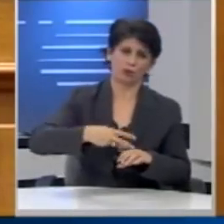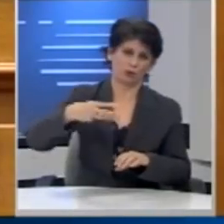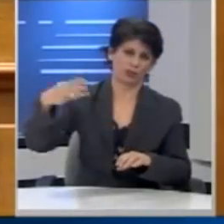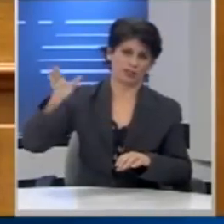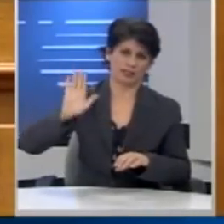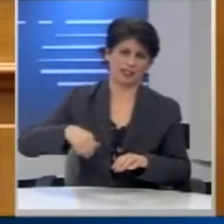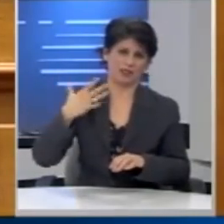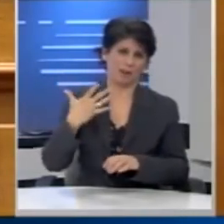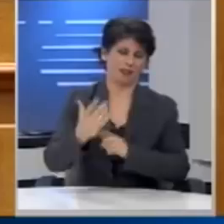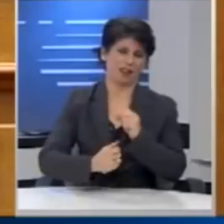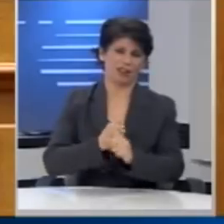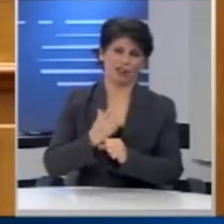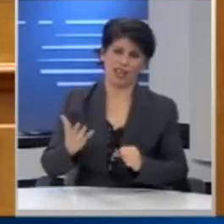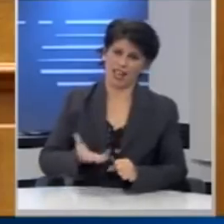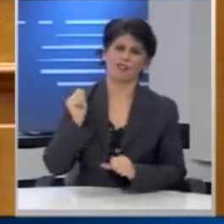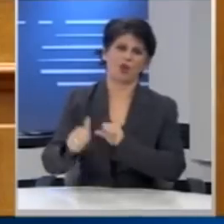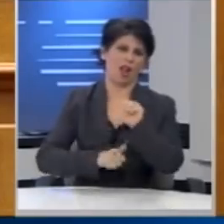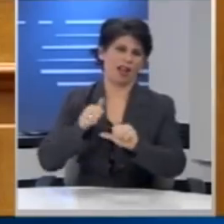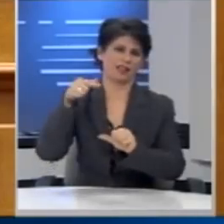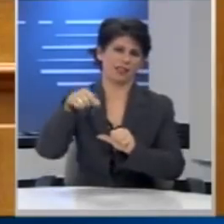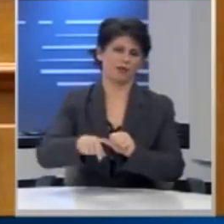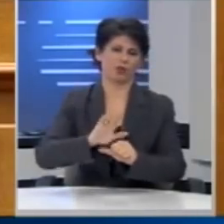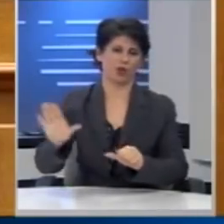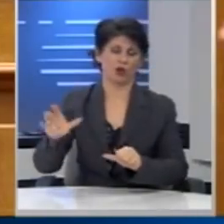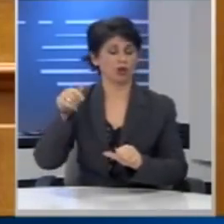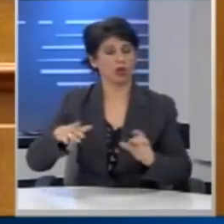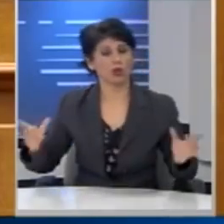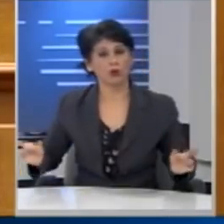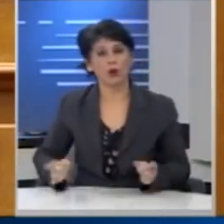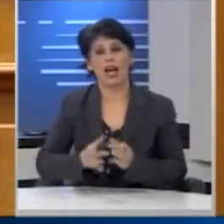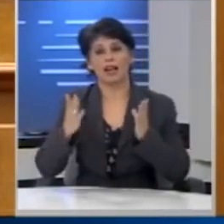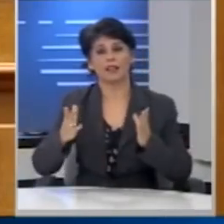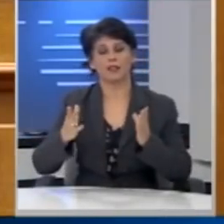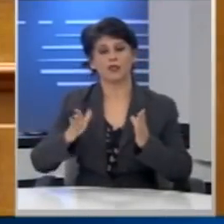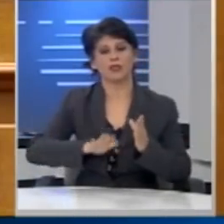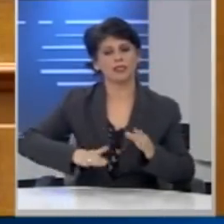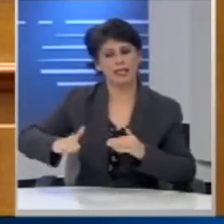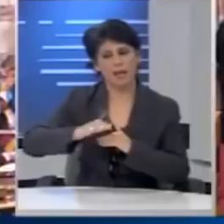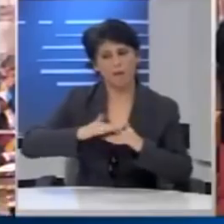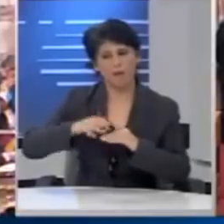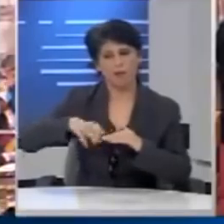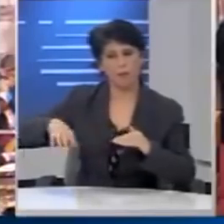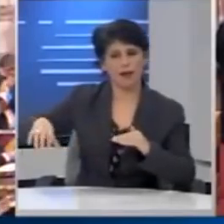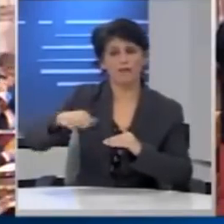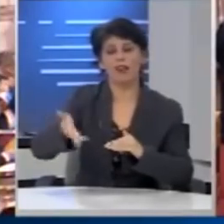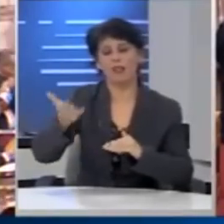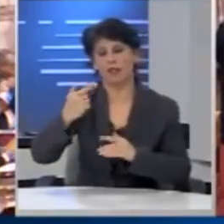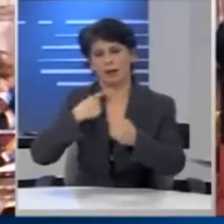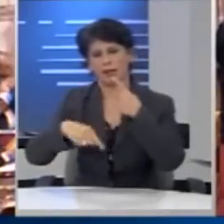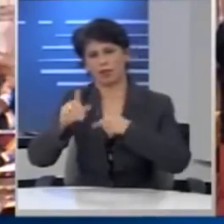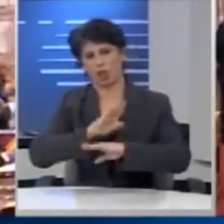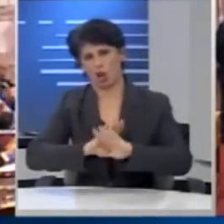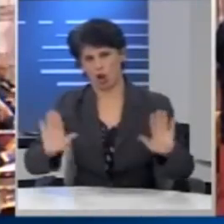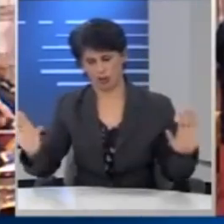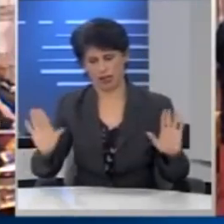ΣΥΡΙΖΑ την τελευταία πενταετία. Ευτυχώς άλλαξε και αυτό και τώρα τουλάχιστον σε επίπεδο περιφερειών δεν υπάρχει κανένα άλοθη και